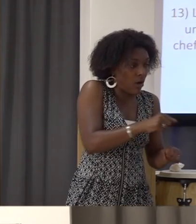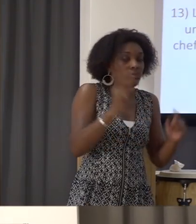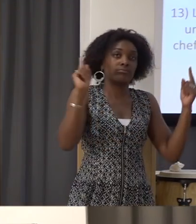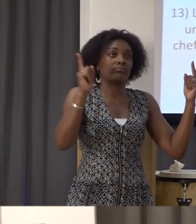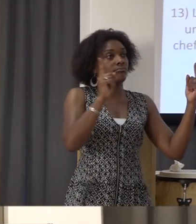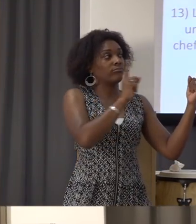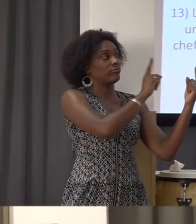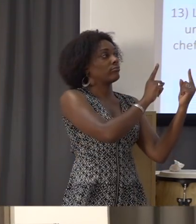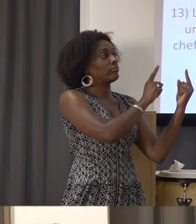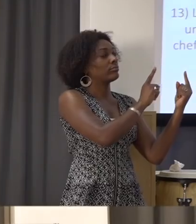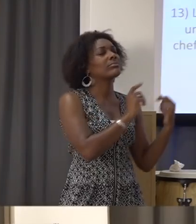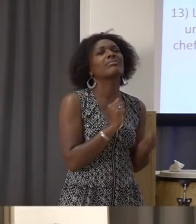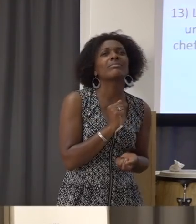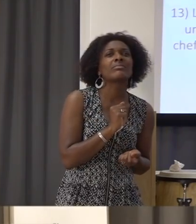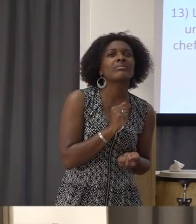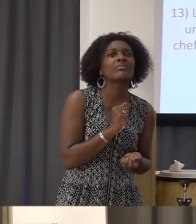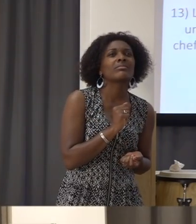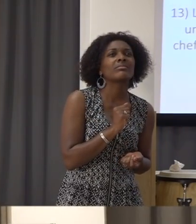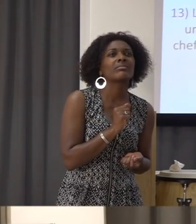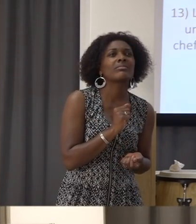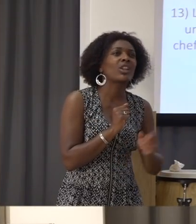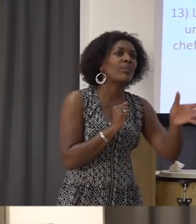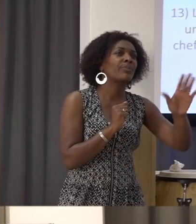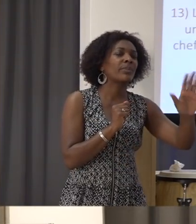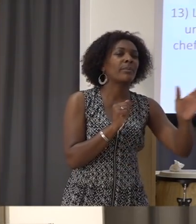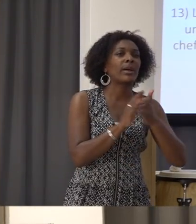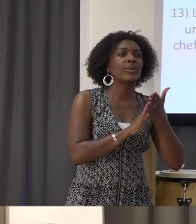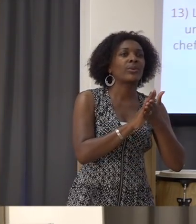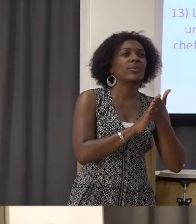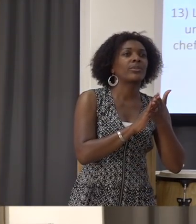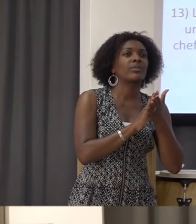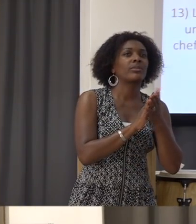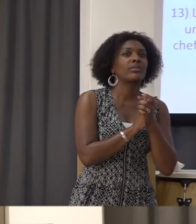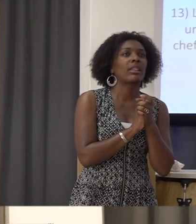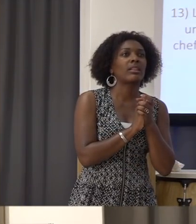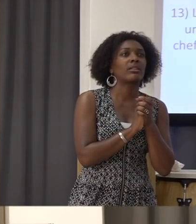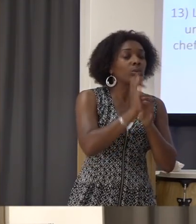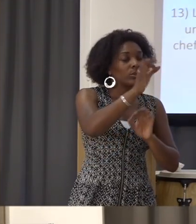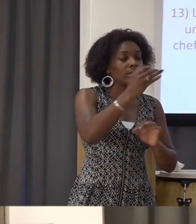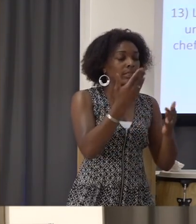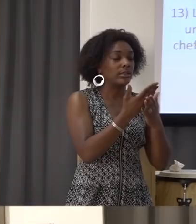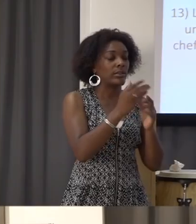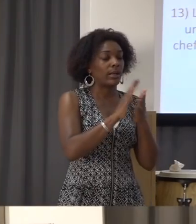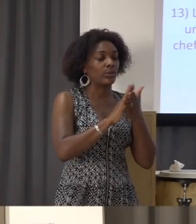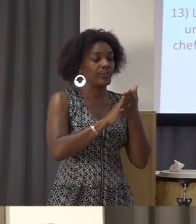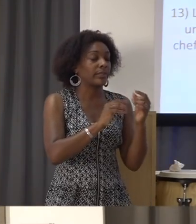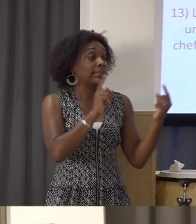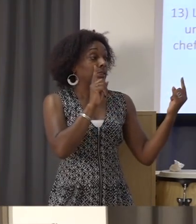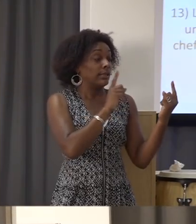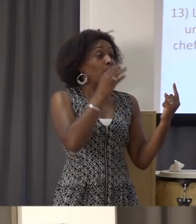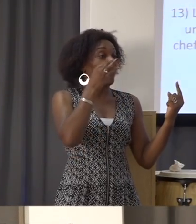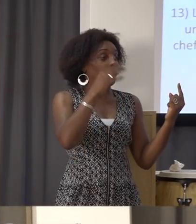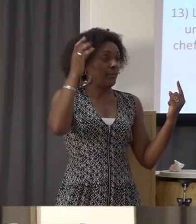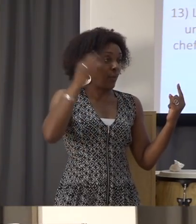roi, vous savez ce qu'il a fait? Il dit, oh non, je ne vais jamais tenter Dieu. Ah non, non, non, non, non, non, je ne demanderai rien à